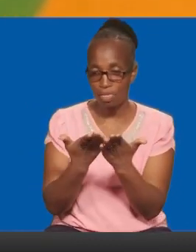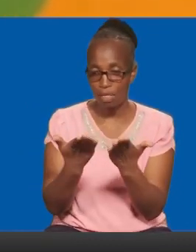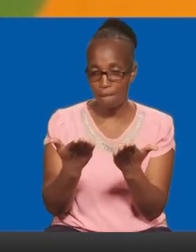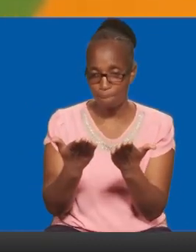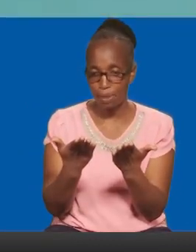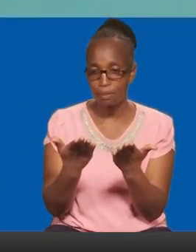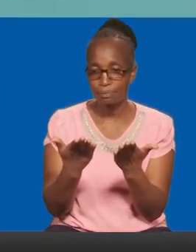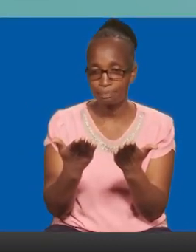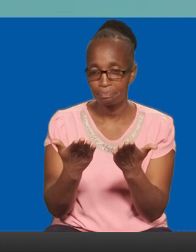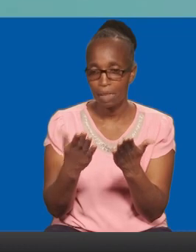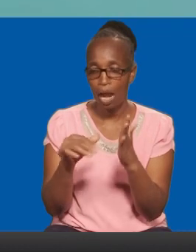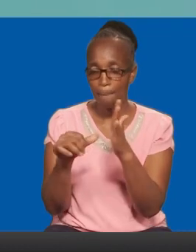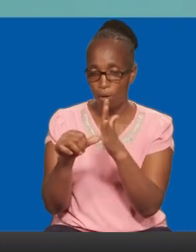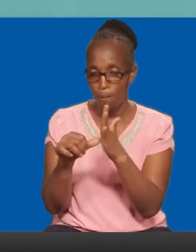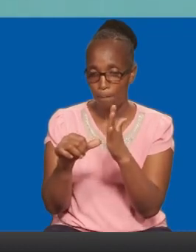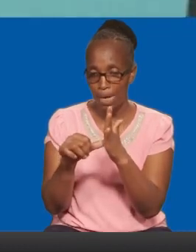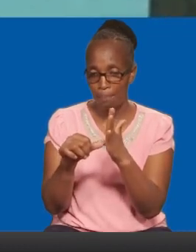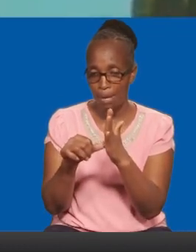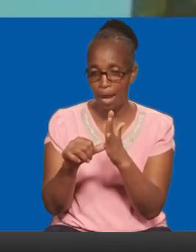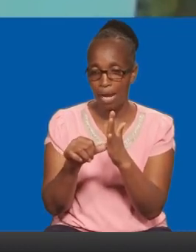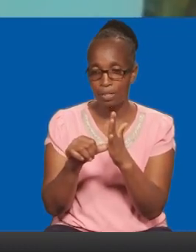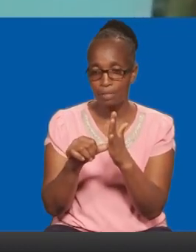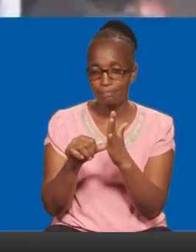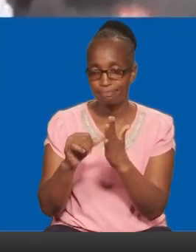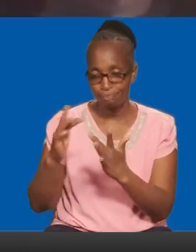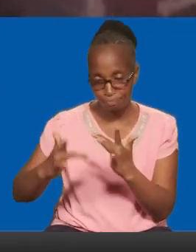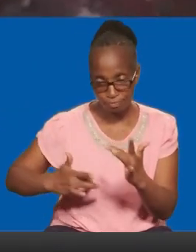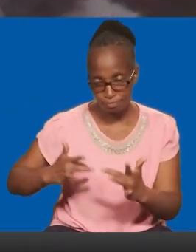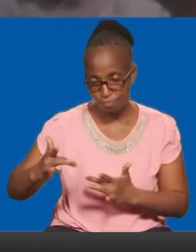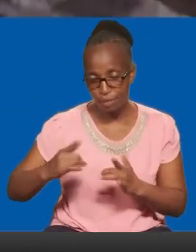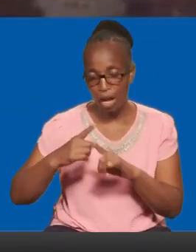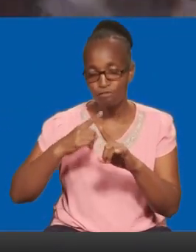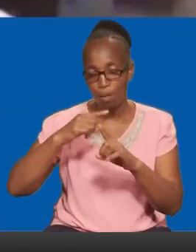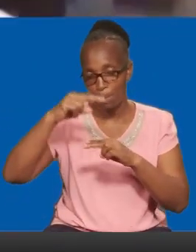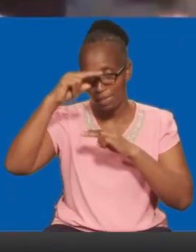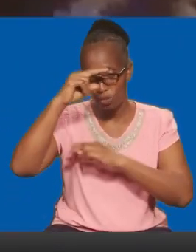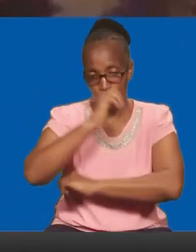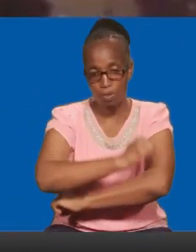wa sekondari msingi kutaka mikataba ya kudumu.